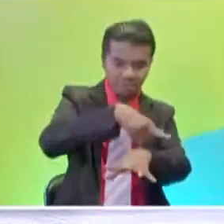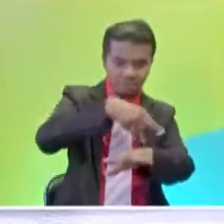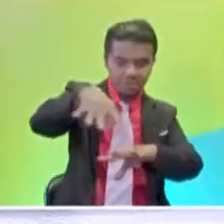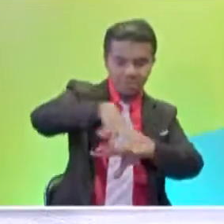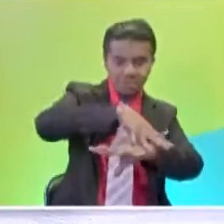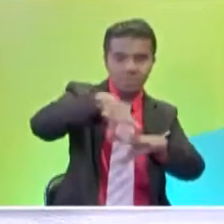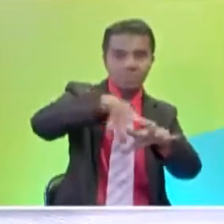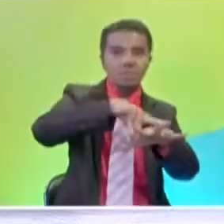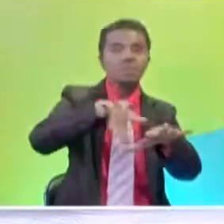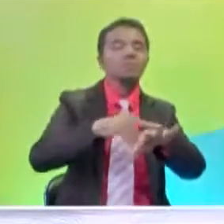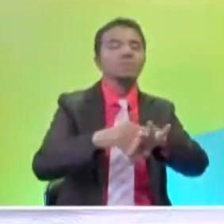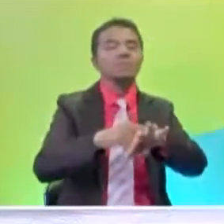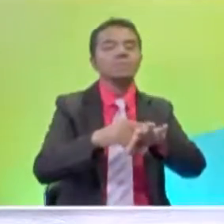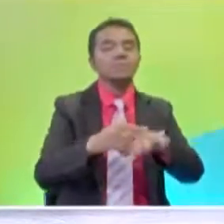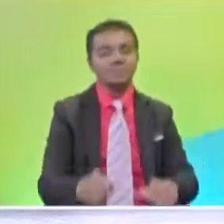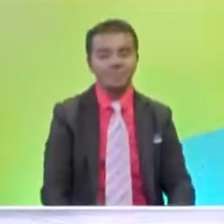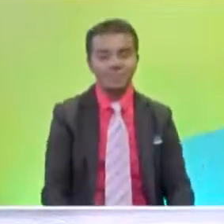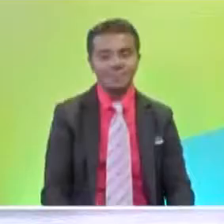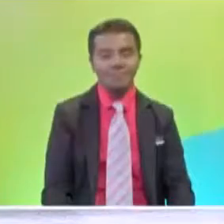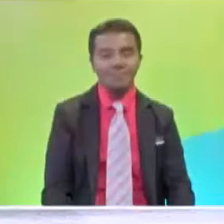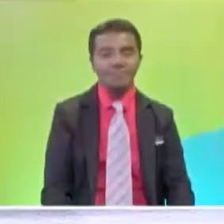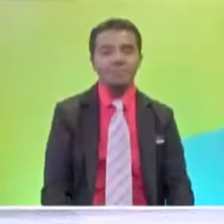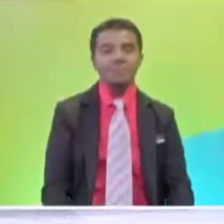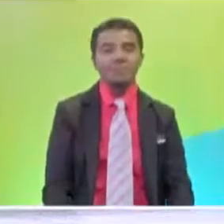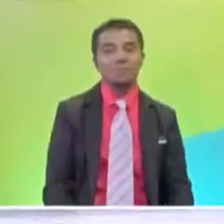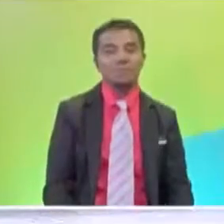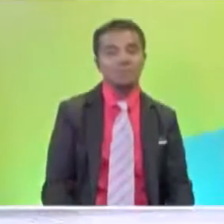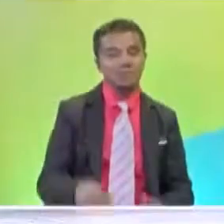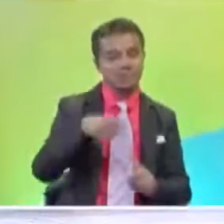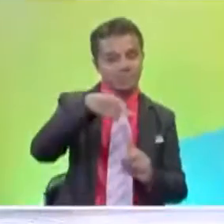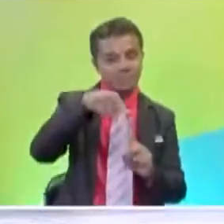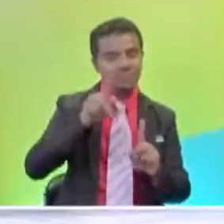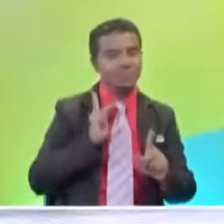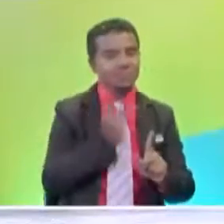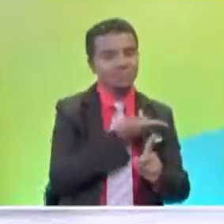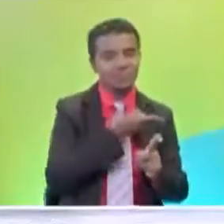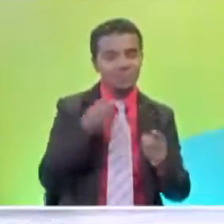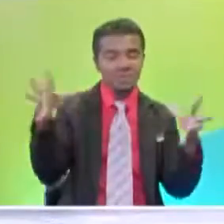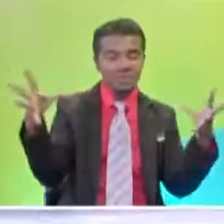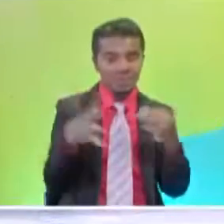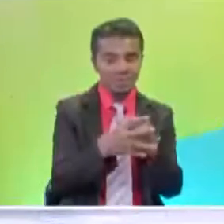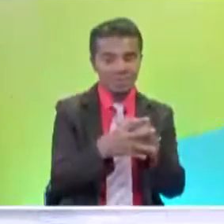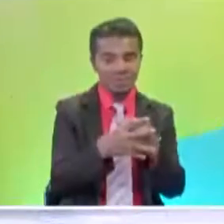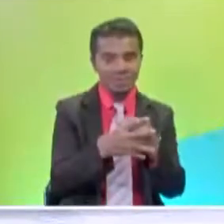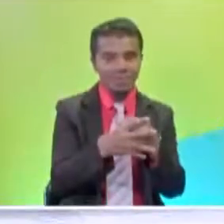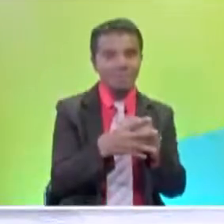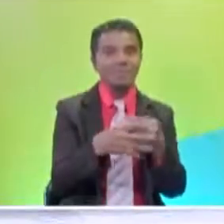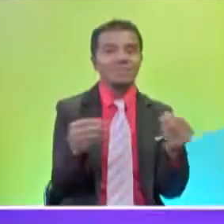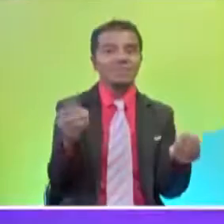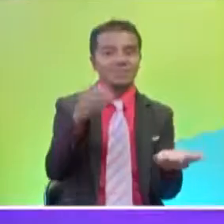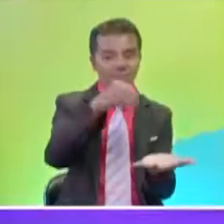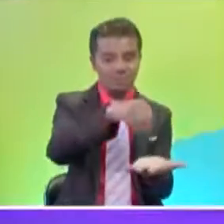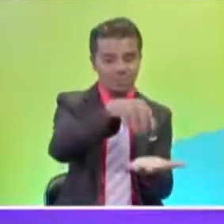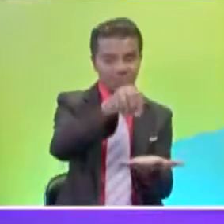Saya tabur macam ni cikgu. Okey, betul. Bila kita dah campur dengan pasir, baik. Dia biji benih itu akan sendiri. Oh, sendiri